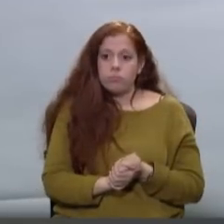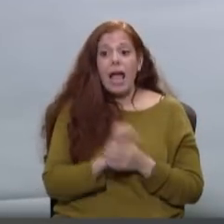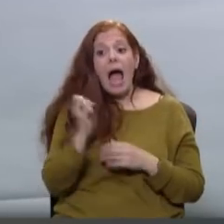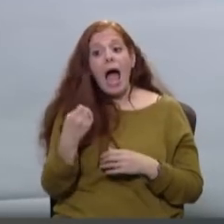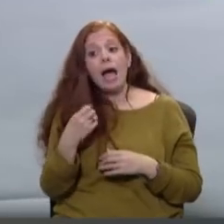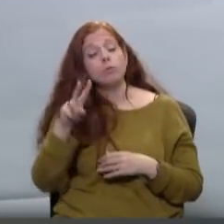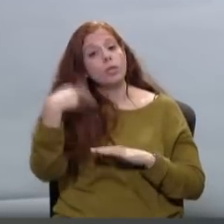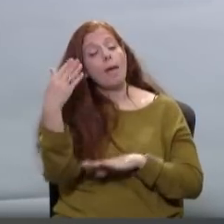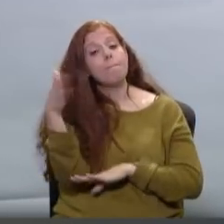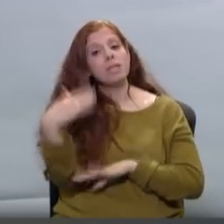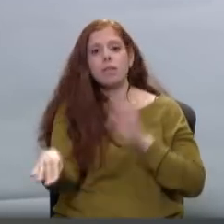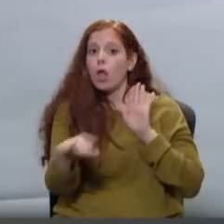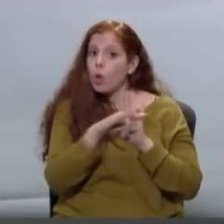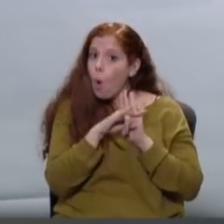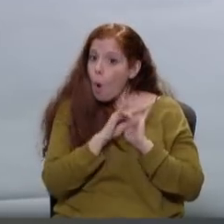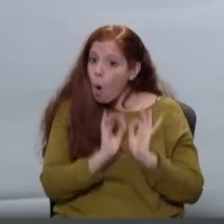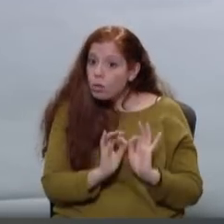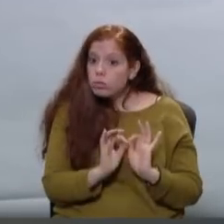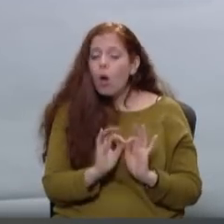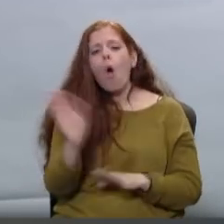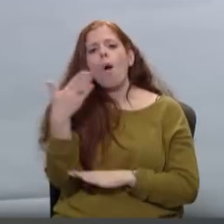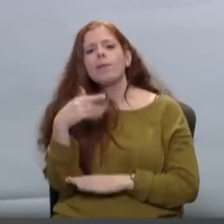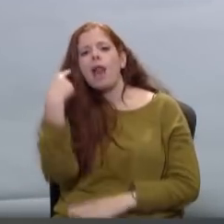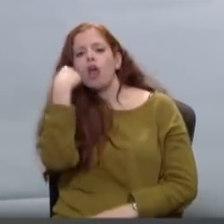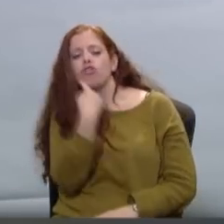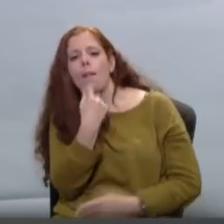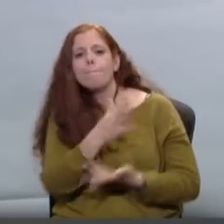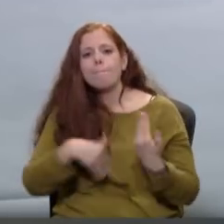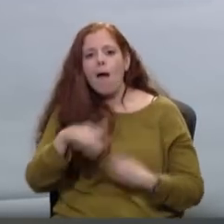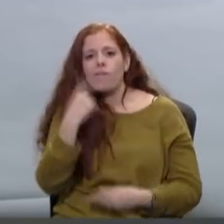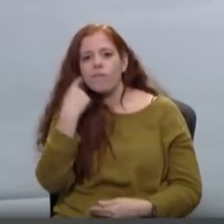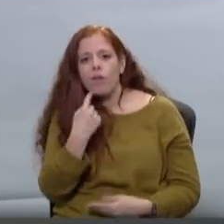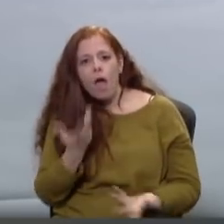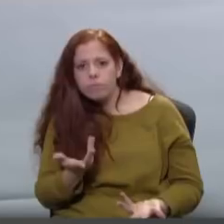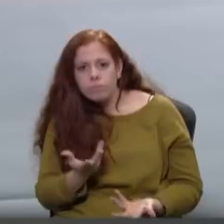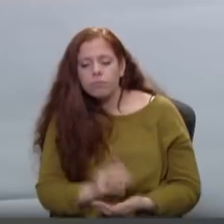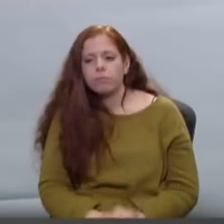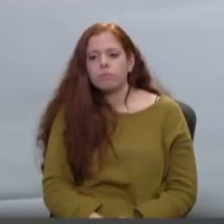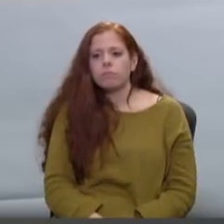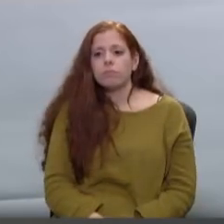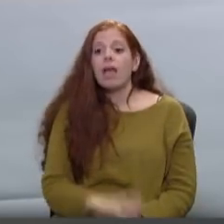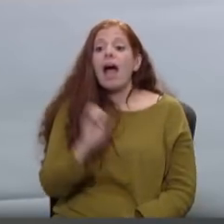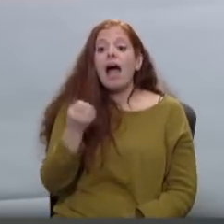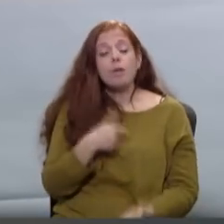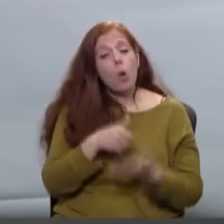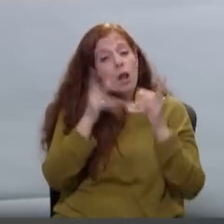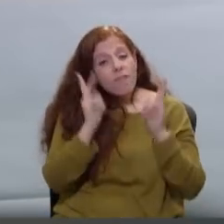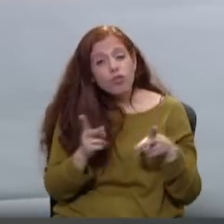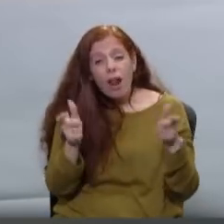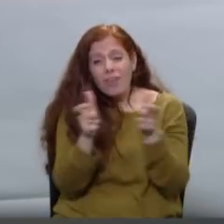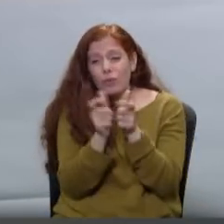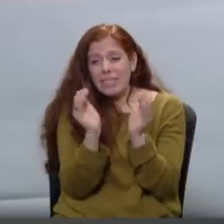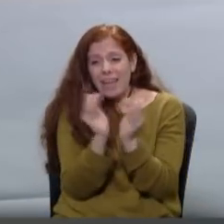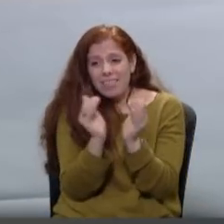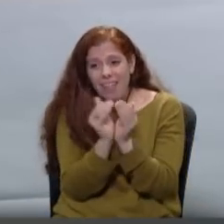one of the rule of law? Or will our country be one of the rule of the mob? Mm-hmm. Will we let our entire economy be